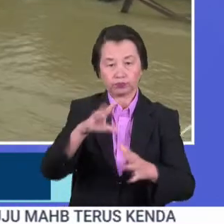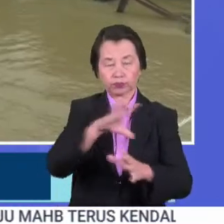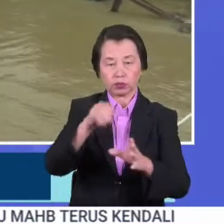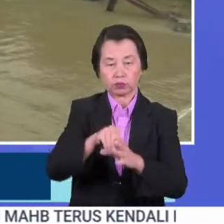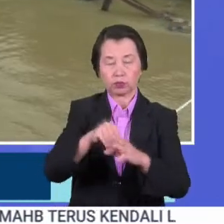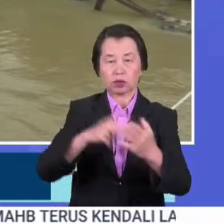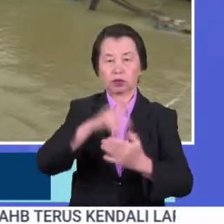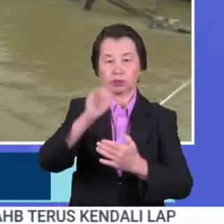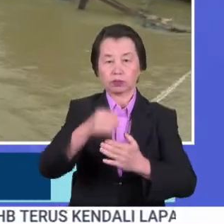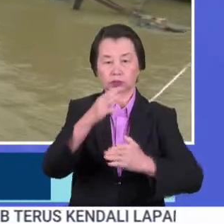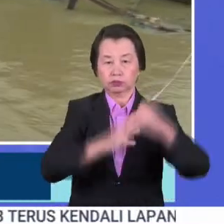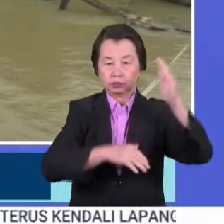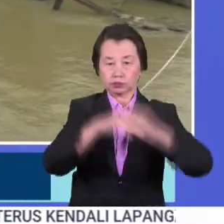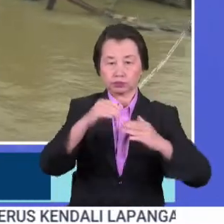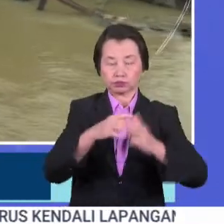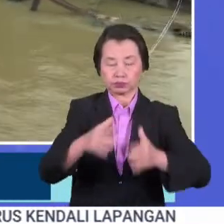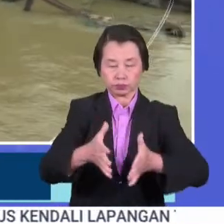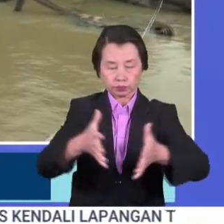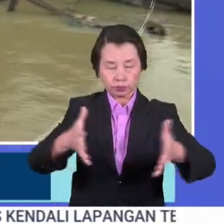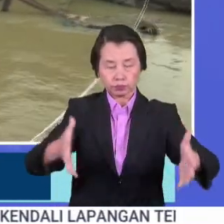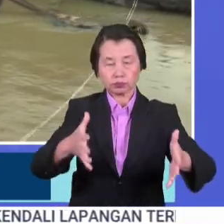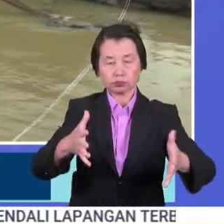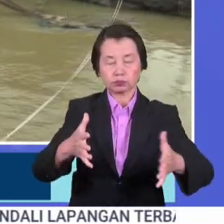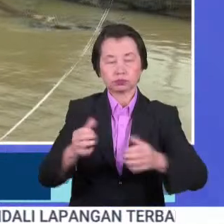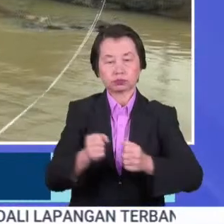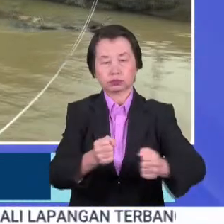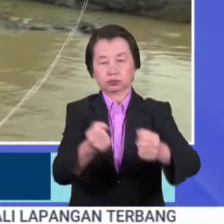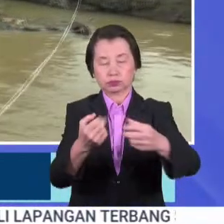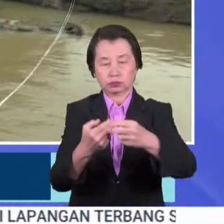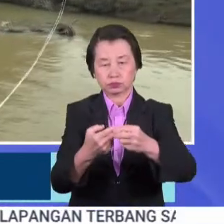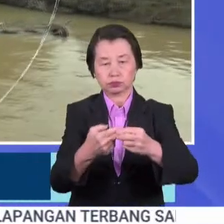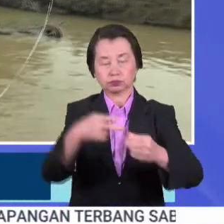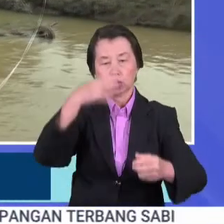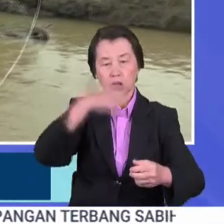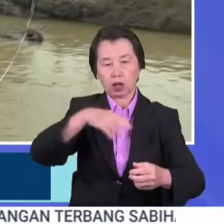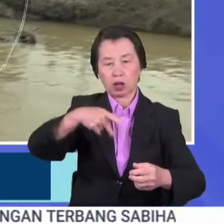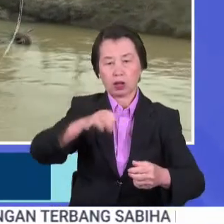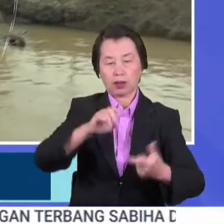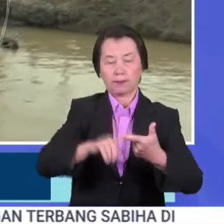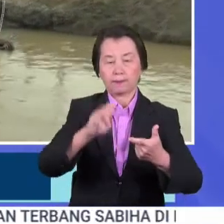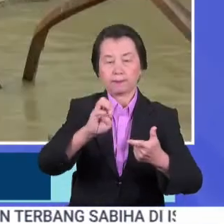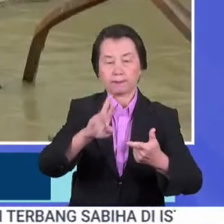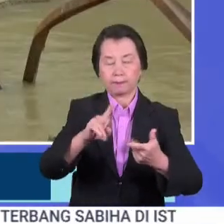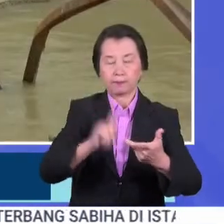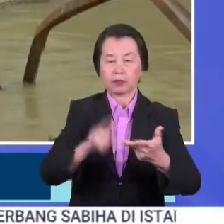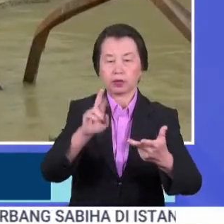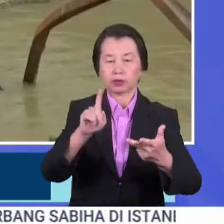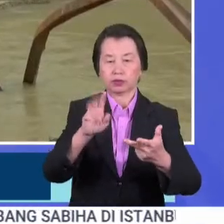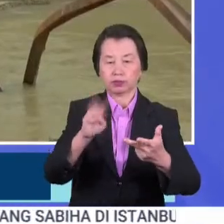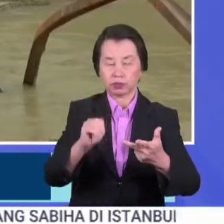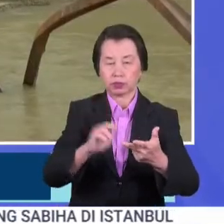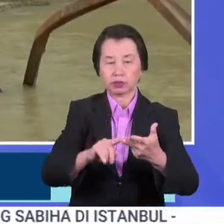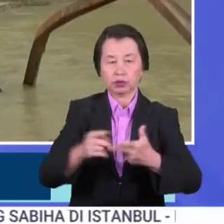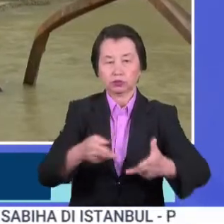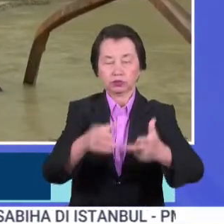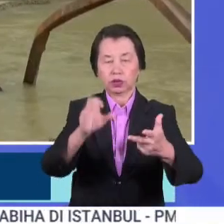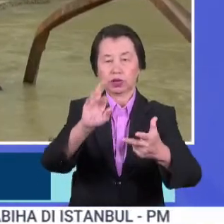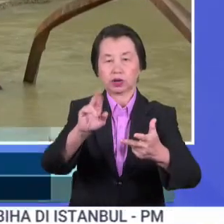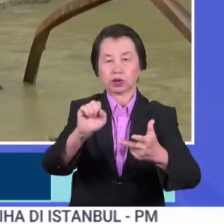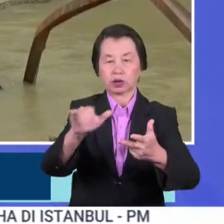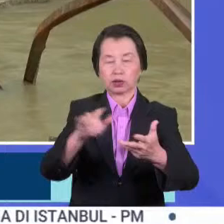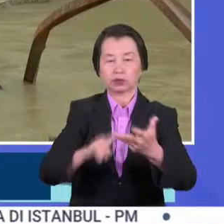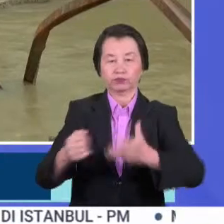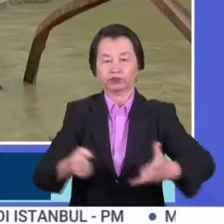membabitkan projek pembangunan lembangan sungai bersepadu, Sungai Pedas, Rembau, RTB Sungai Raya dan